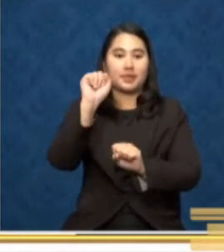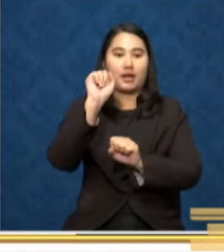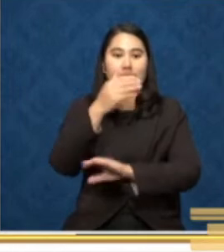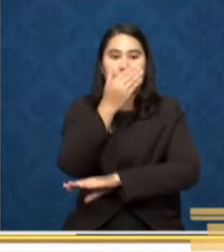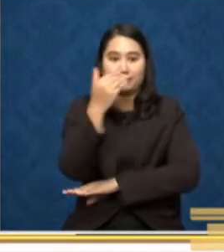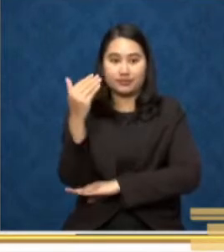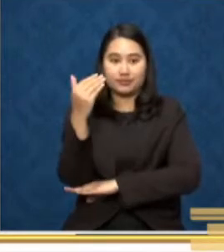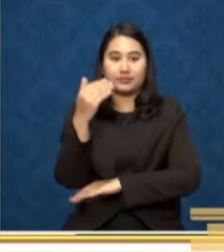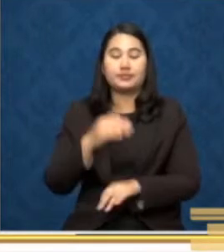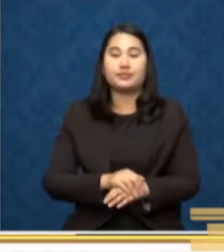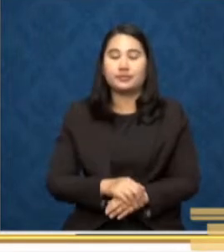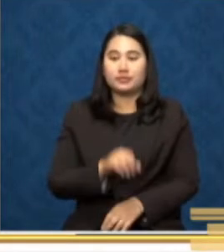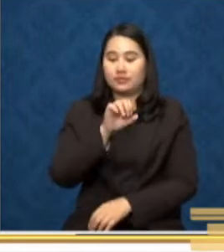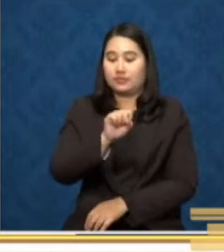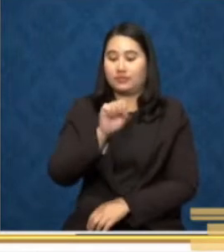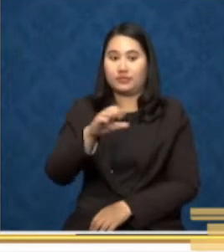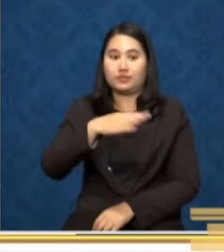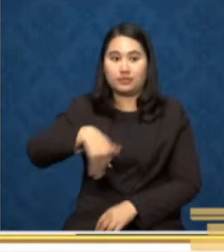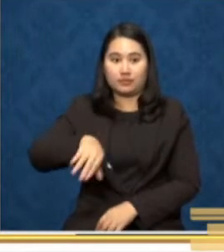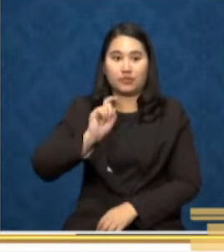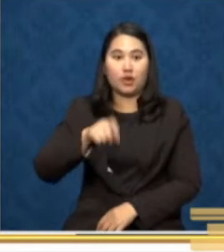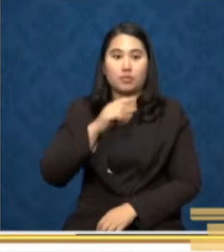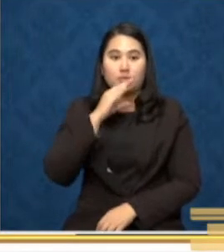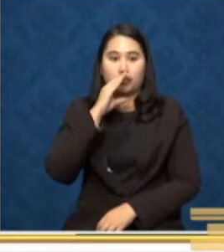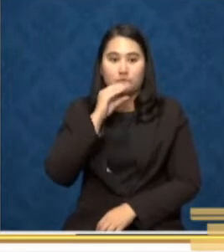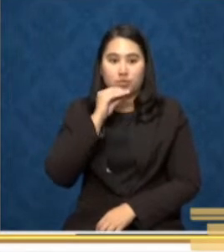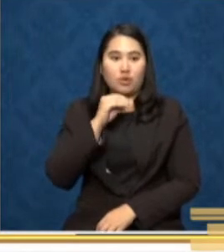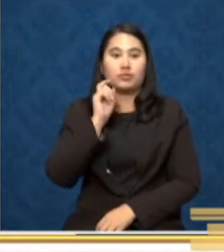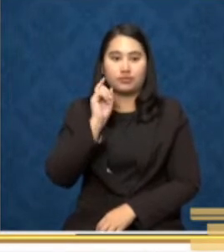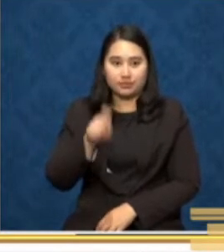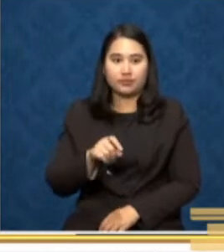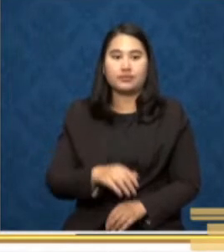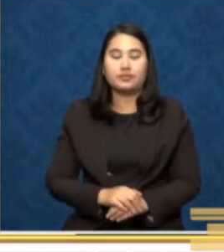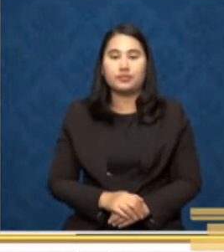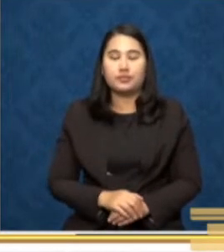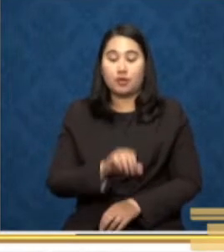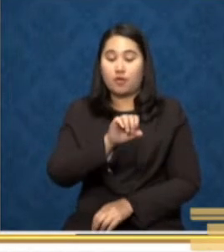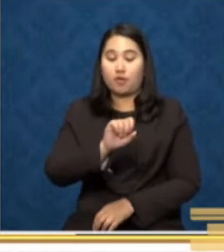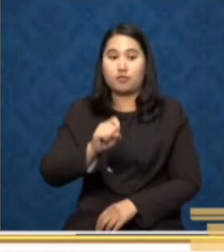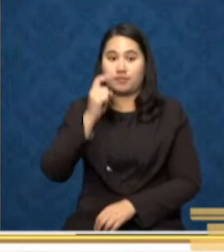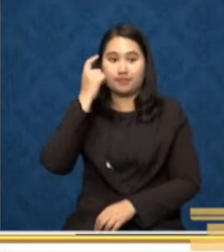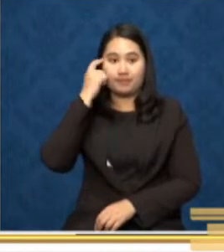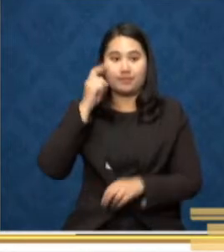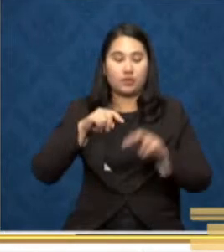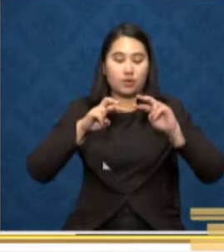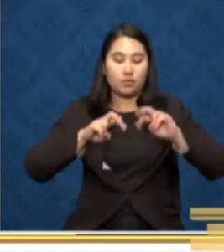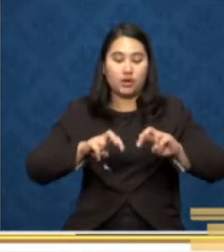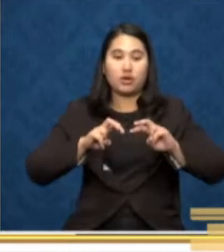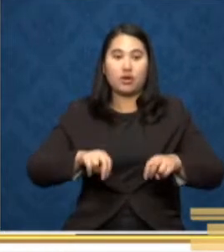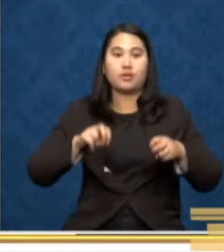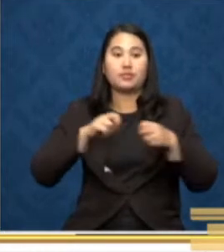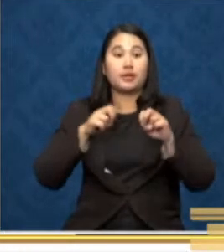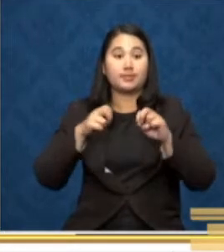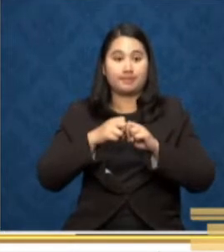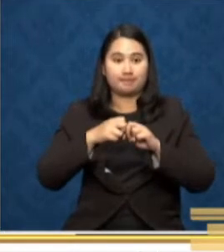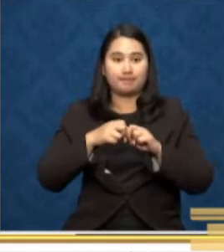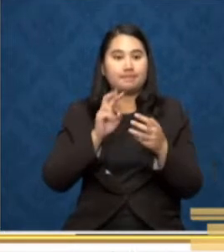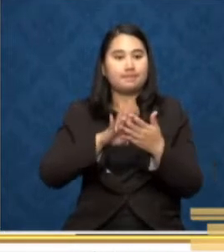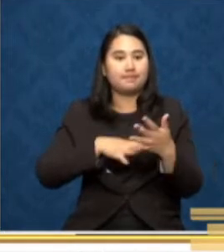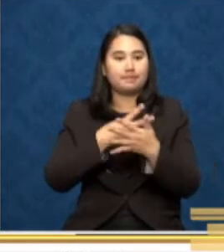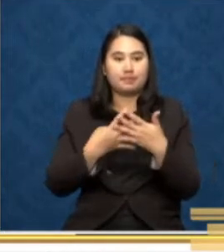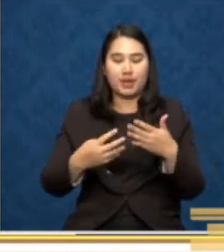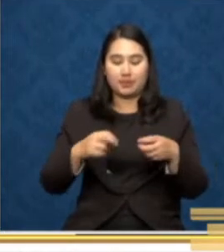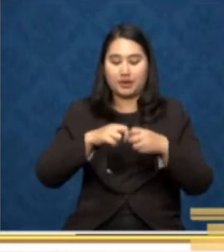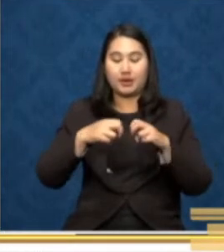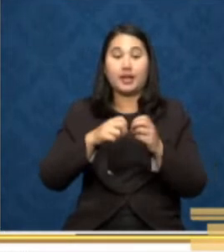สทุกท่านในสภาจำเป็นต้องพูดถึงสสทุกท่านในที่นี้จำเป็นต้องวิเคราะห์ถึงปัญหาและจำเป็นต้องวิเคราะห์ถึงแนวทางแก้ไขปั